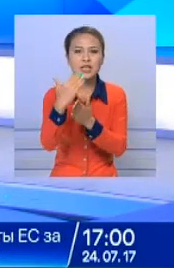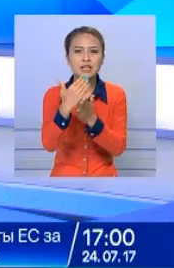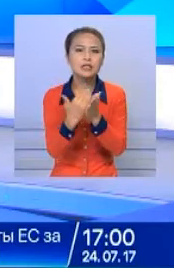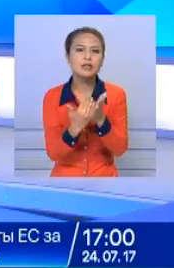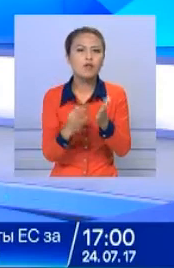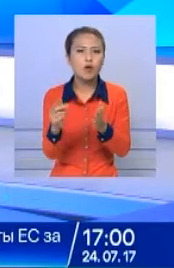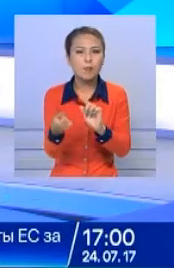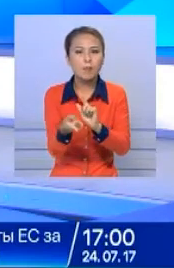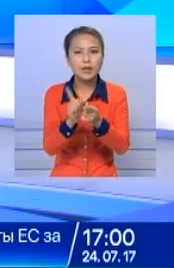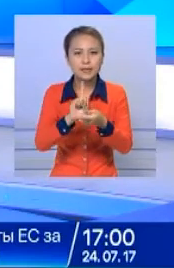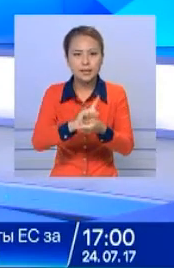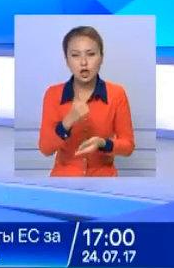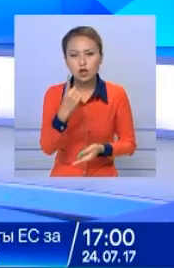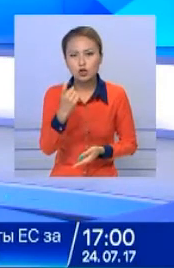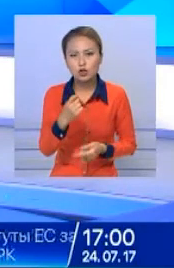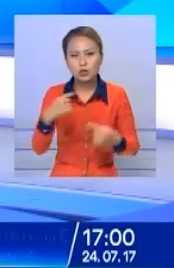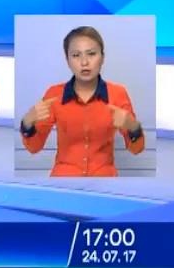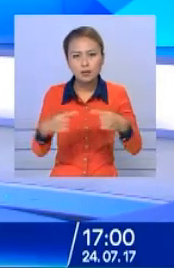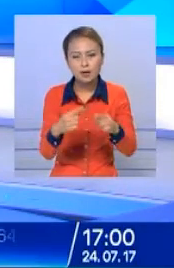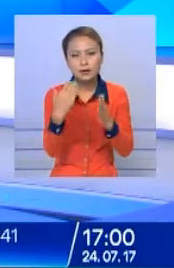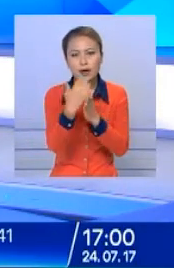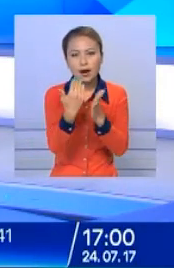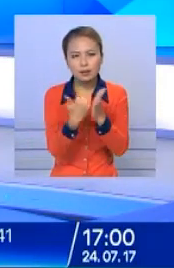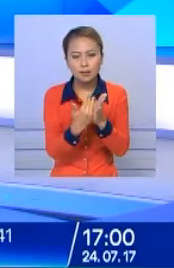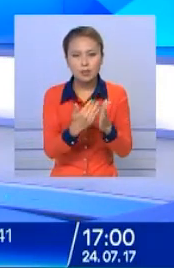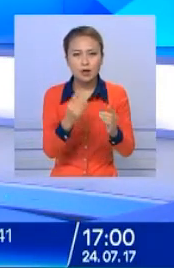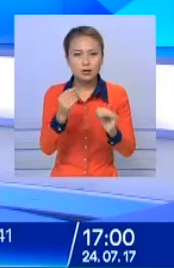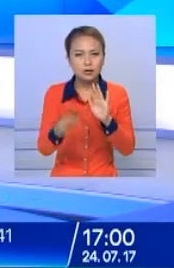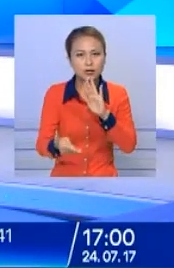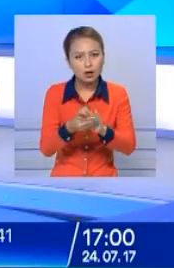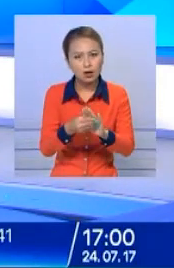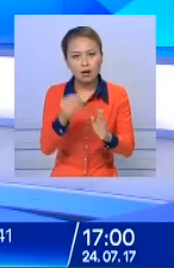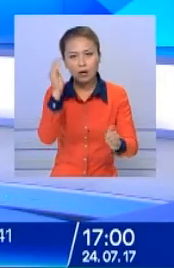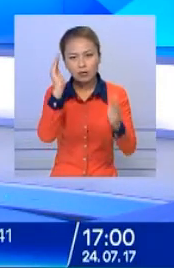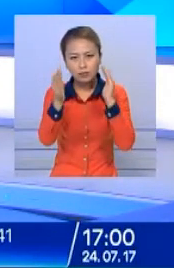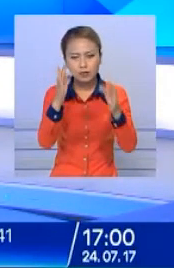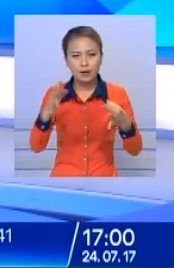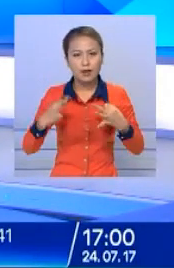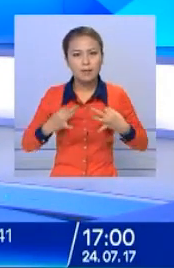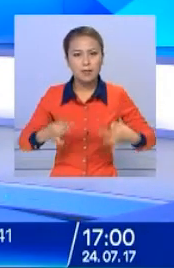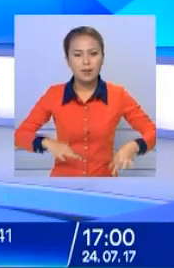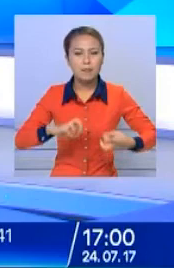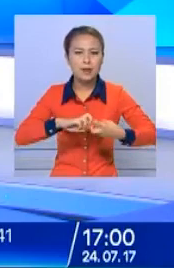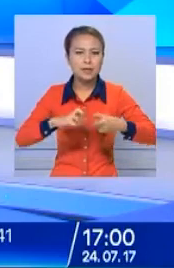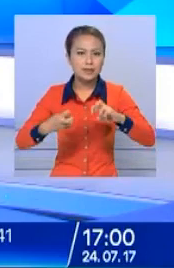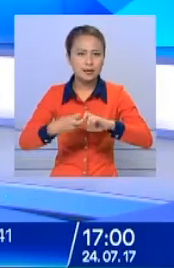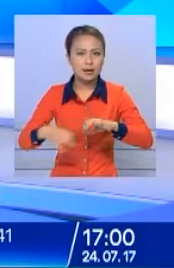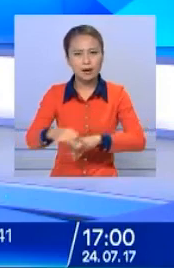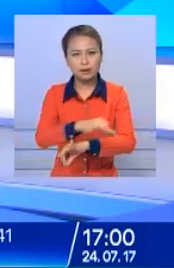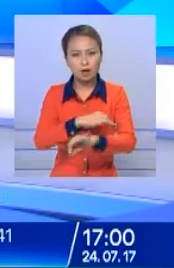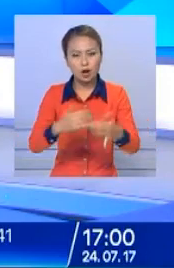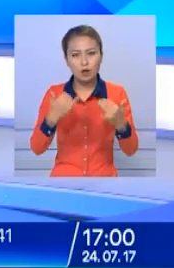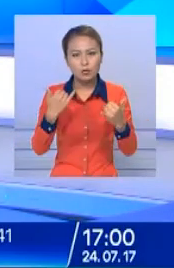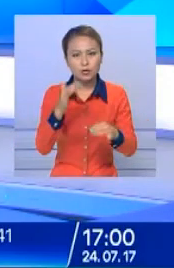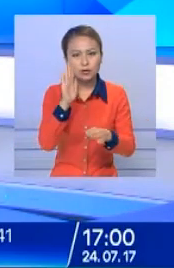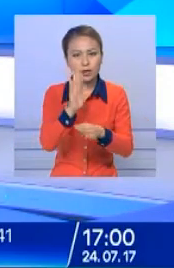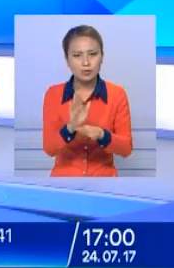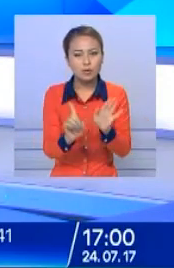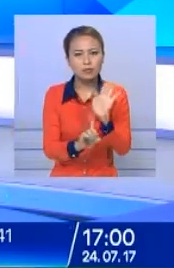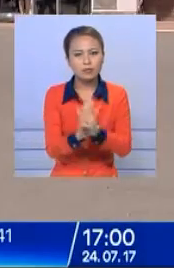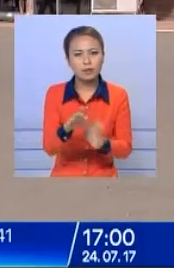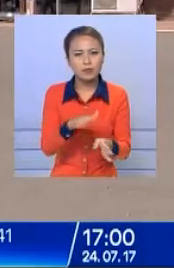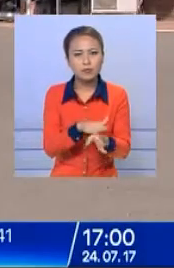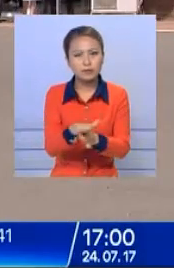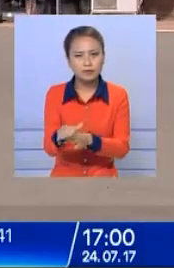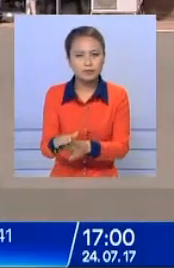реформасын жүзеге асырудағы 100 нақты қадамда сыбайлас жемқорлықтың алдын алу мәселелері айтылады. Бүгінде бұл тапсырмалар орындала бастады.